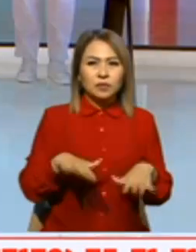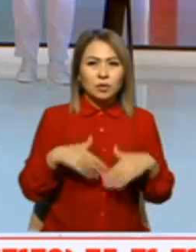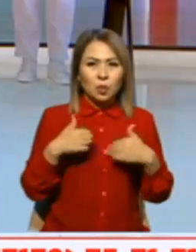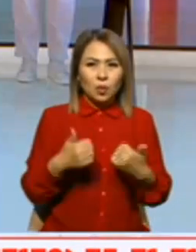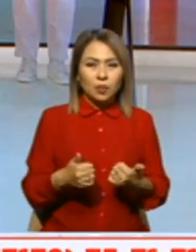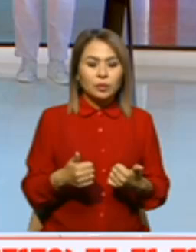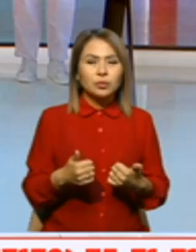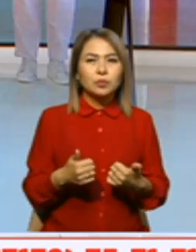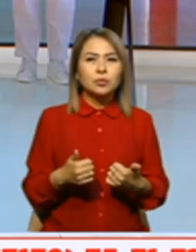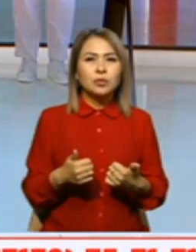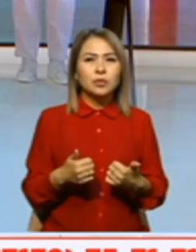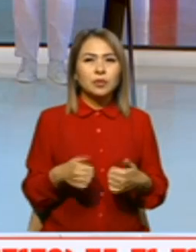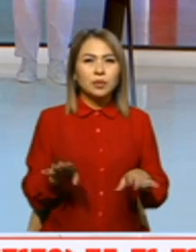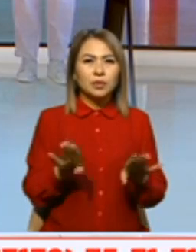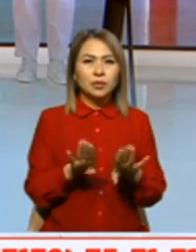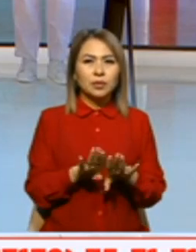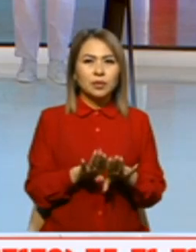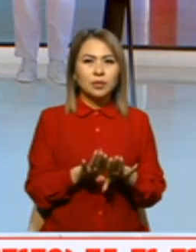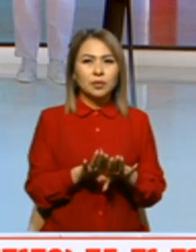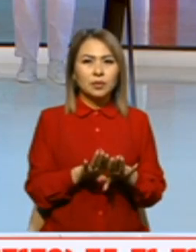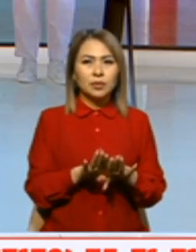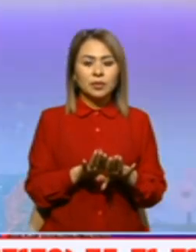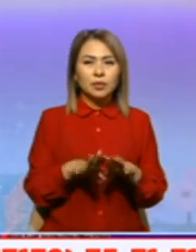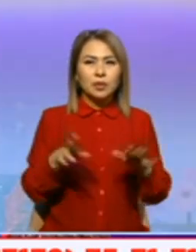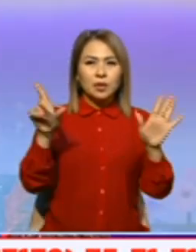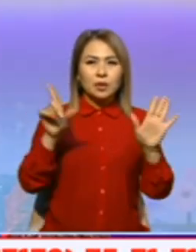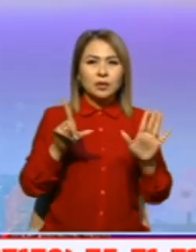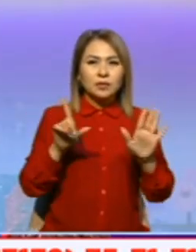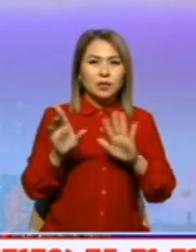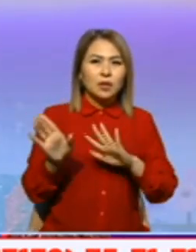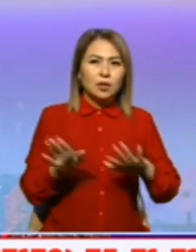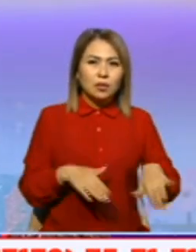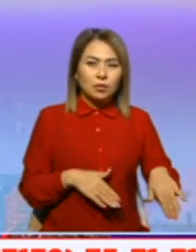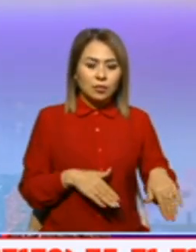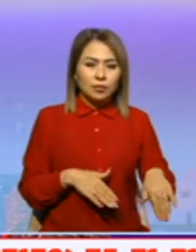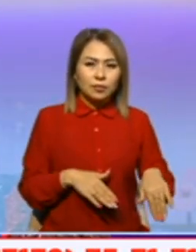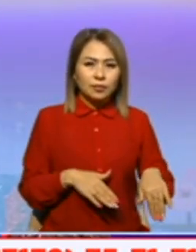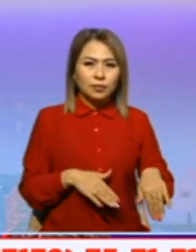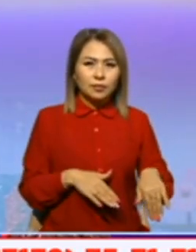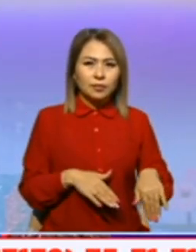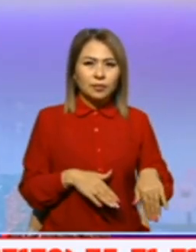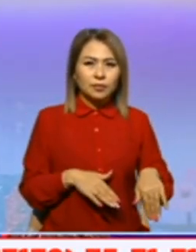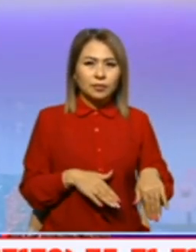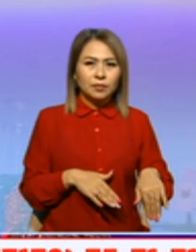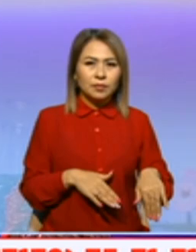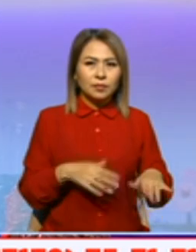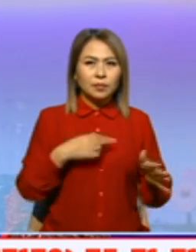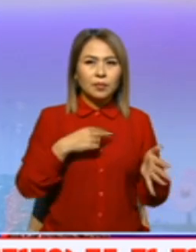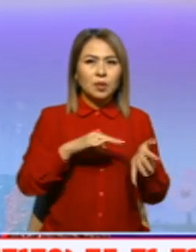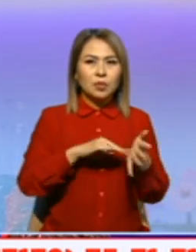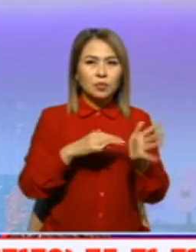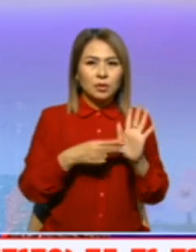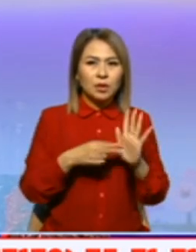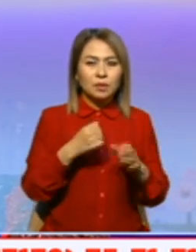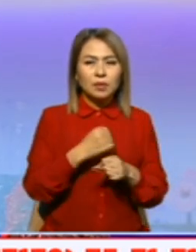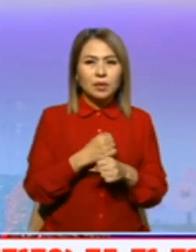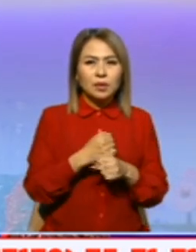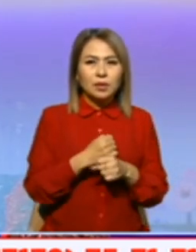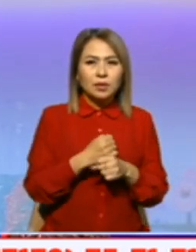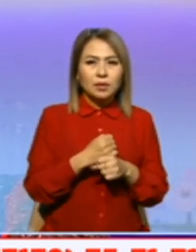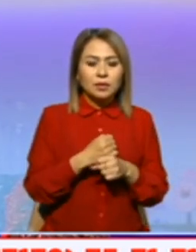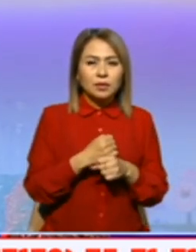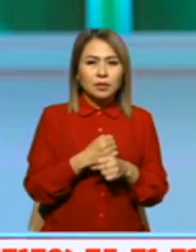жақсы. Енді қазір жеті ай өтті сол бала түскеннен кейін, енді жоспарлап жатыр. Бірақ